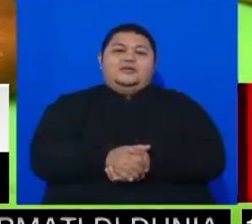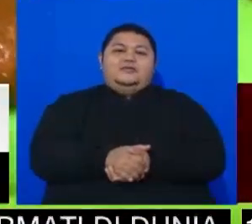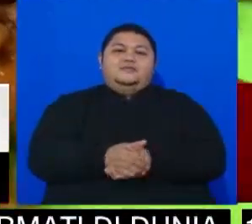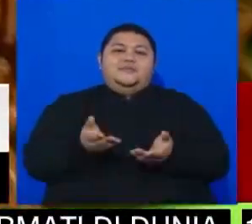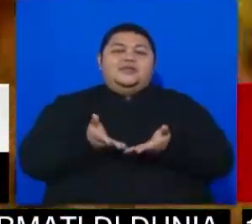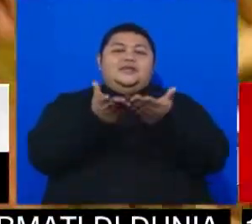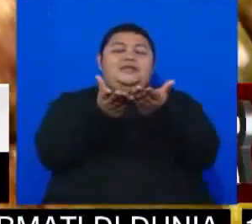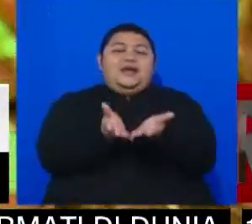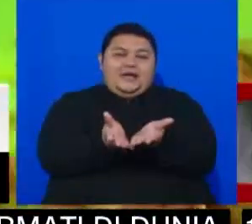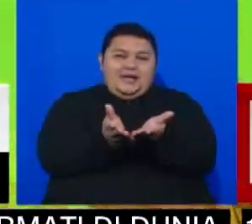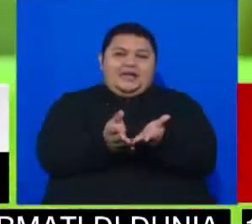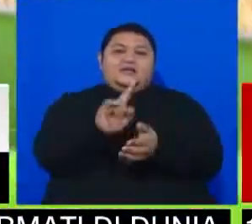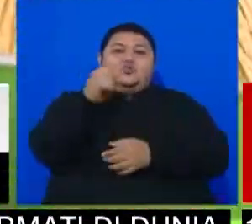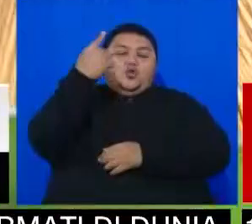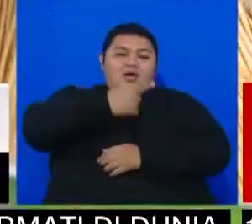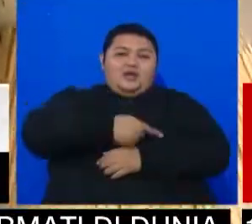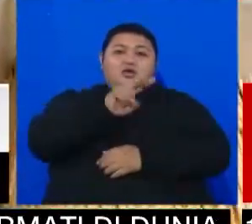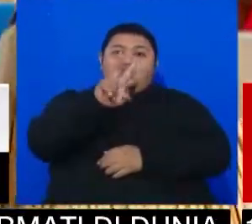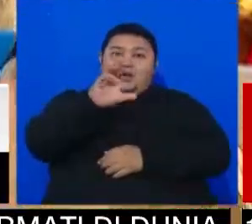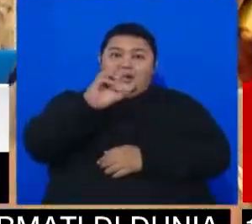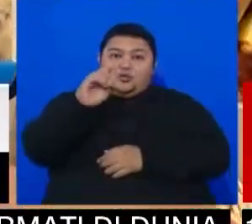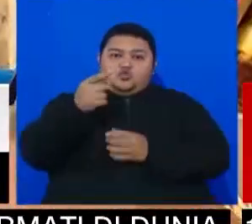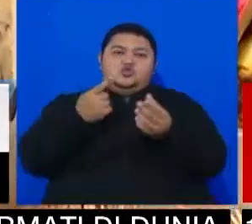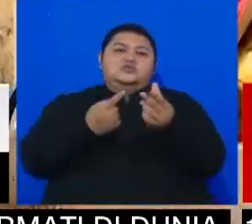menyediakan sekitar 200 sate kulit.